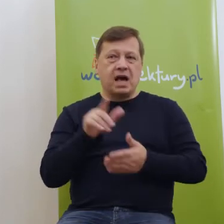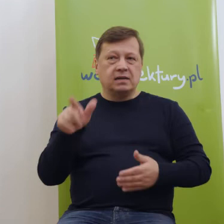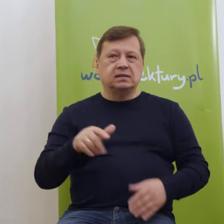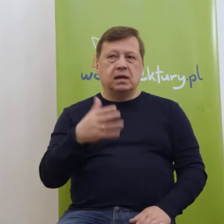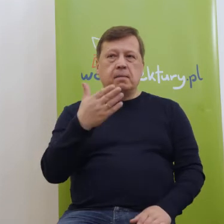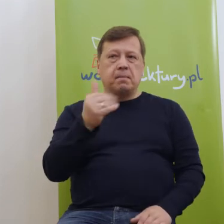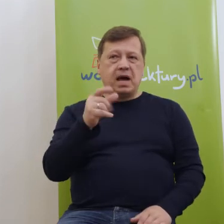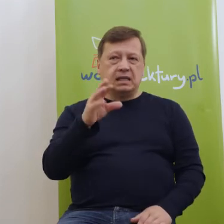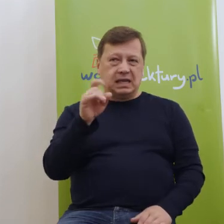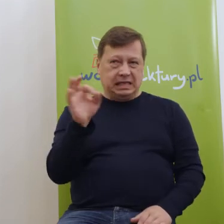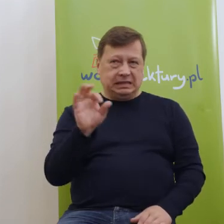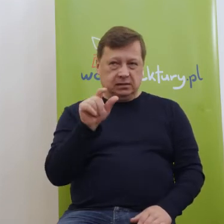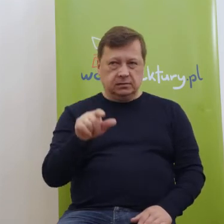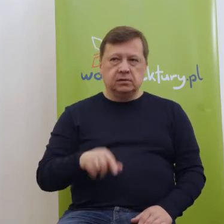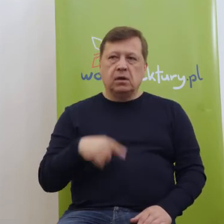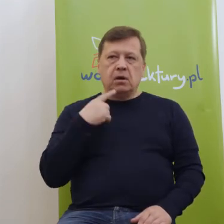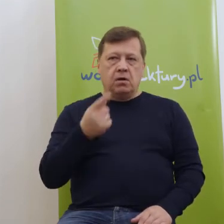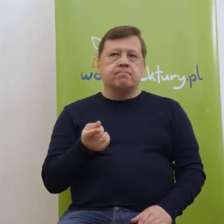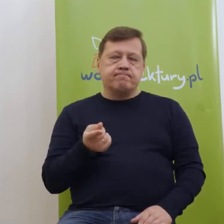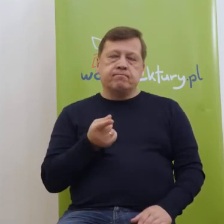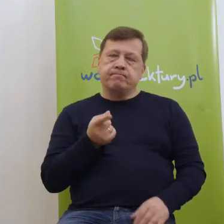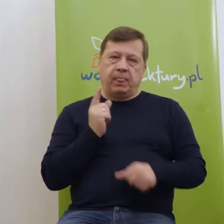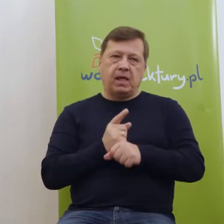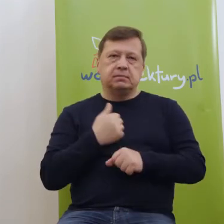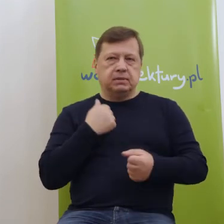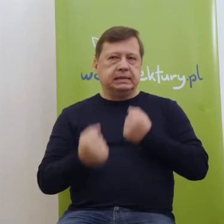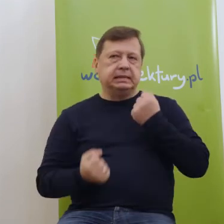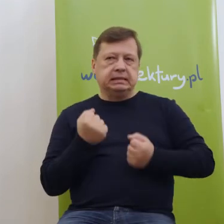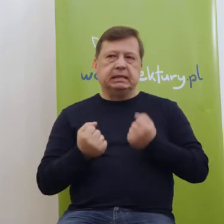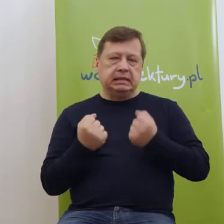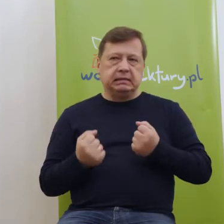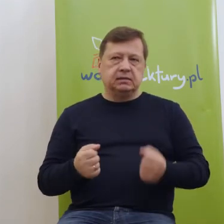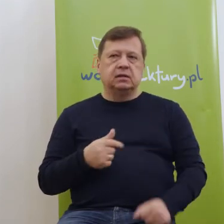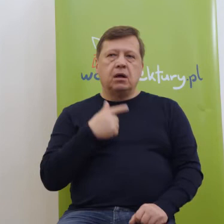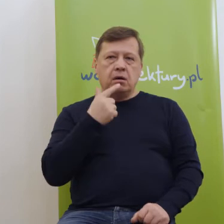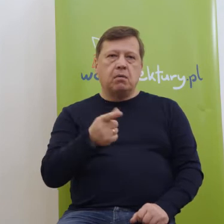trudną decyzję, przed którą stanęło każde wydawnictwo i każdy prawie autor,